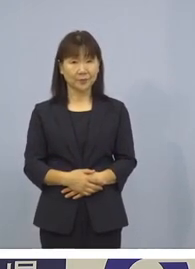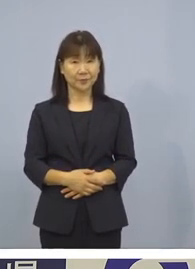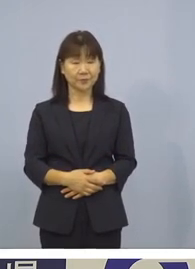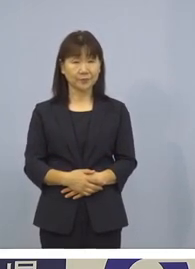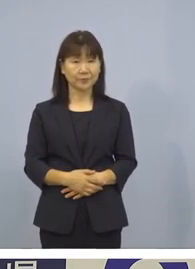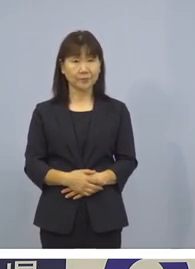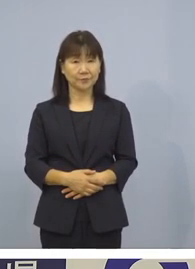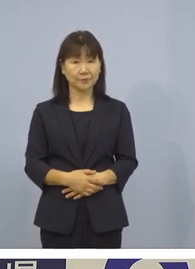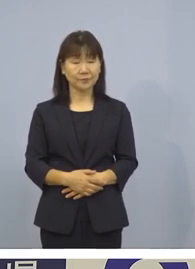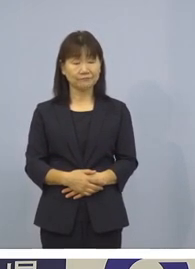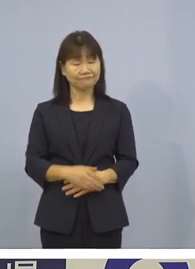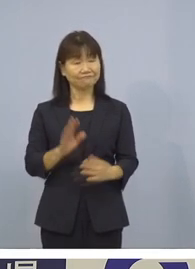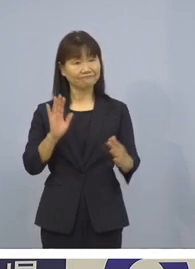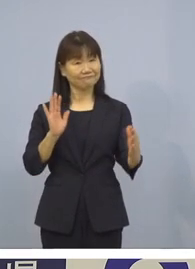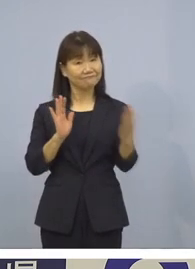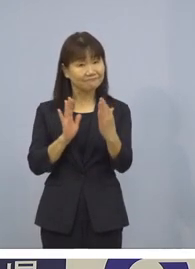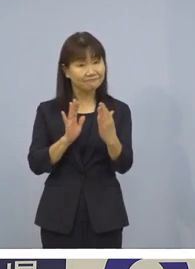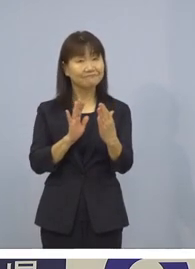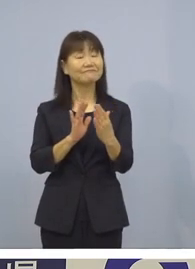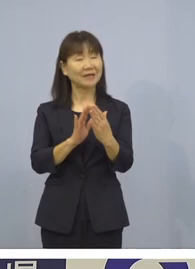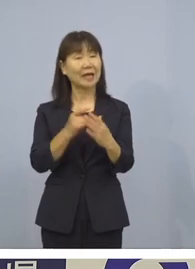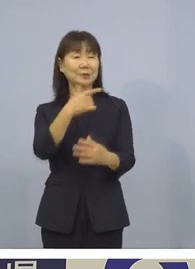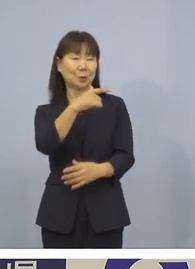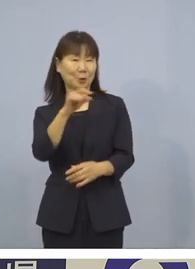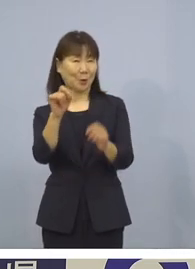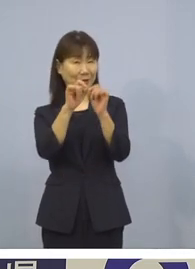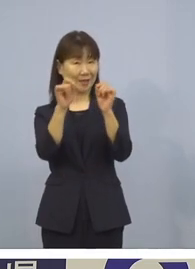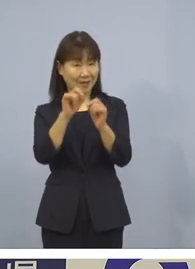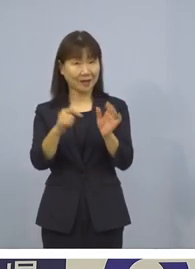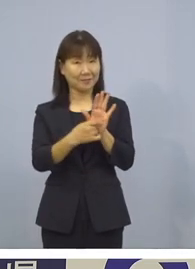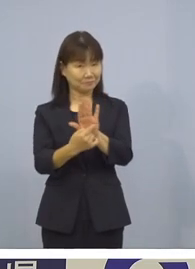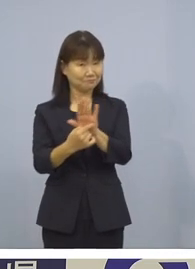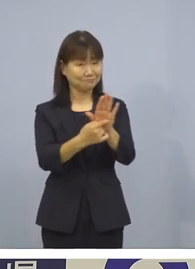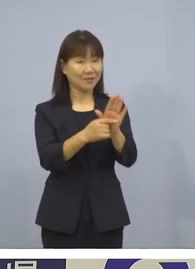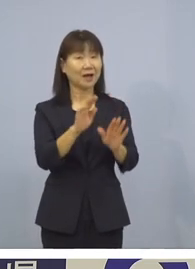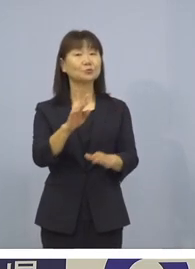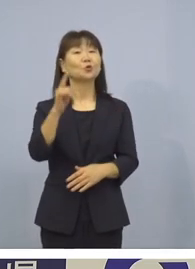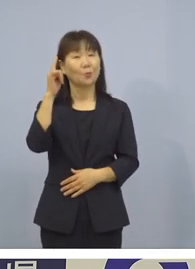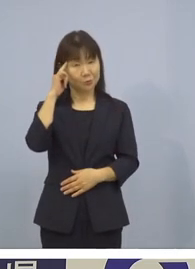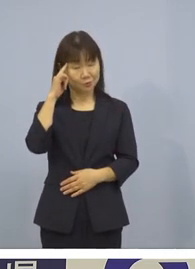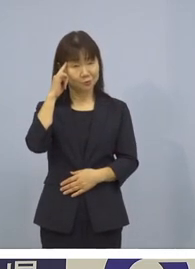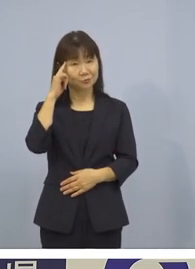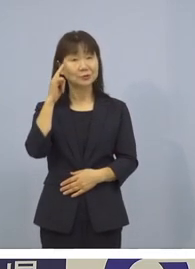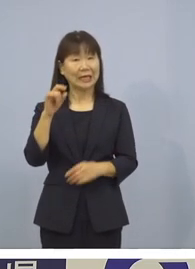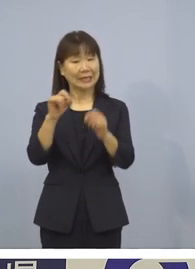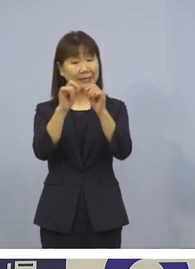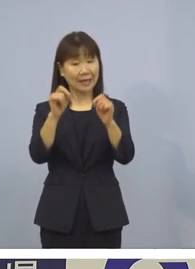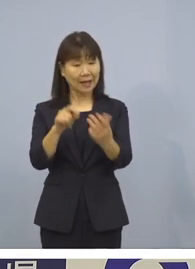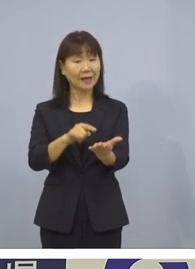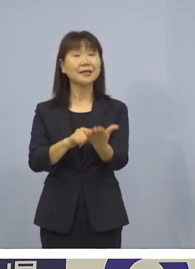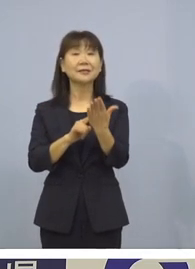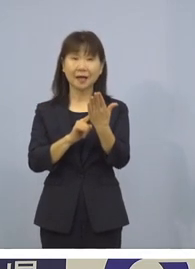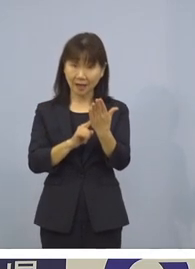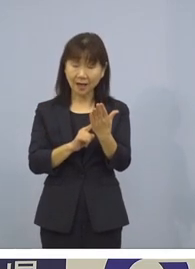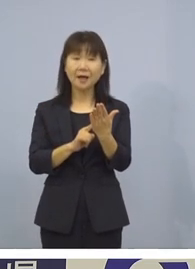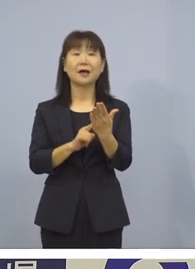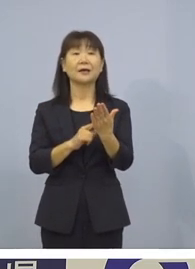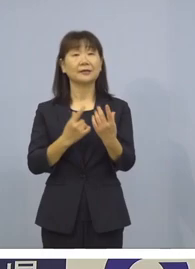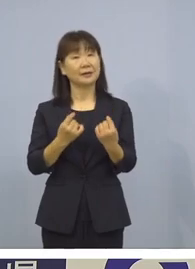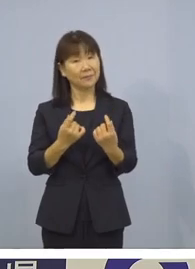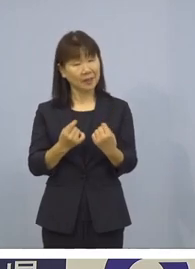すぐ近々いろいろな結果が出ると思うし、まあ、結果が出るとね、やっぱりそのなんちゅうん